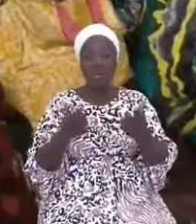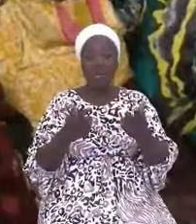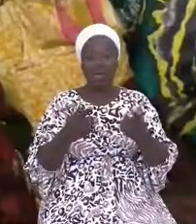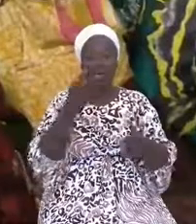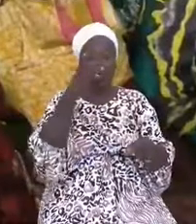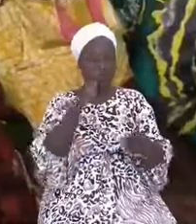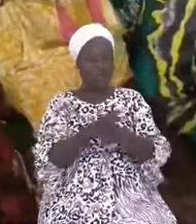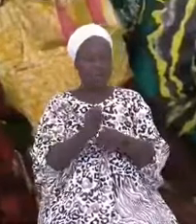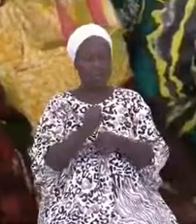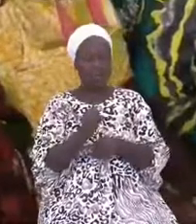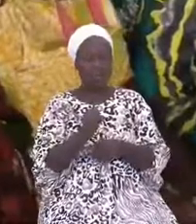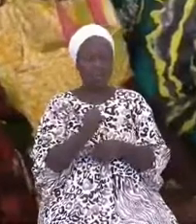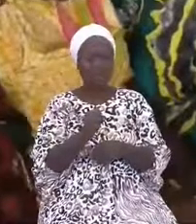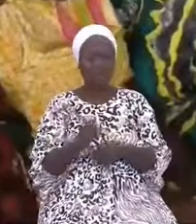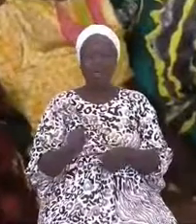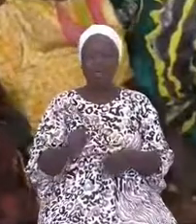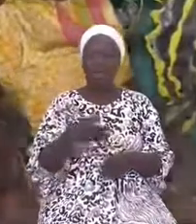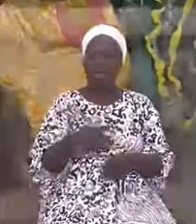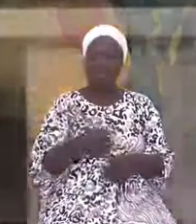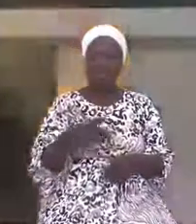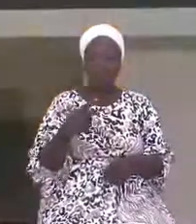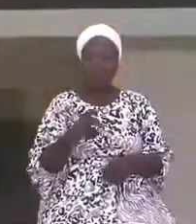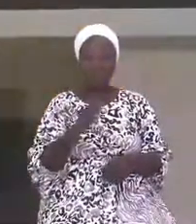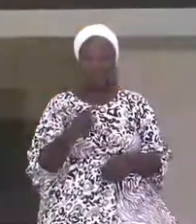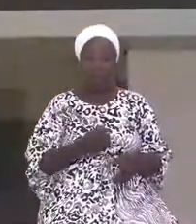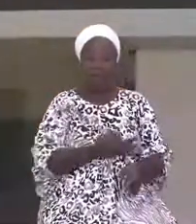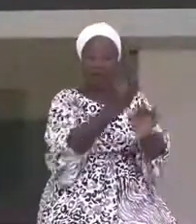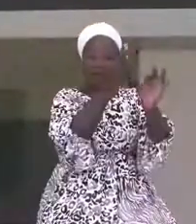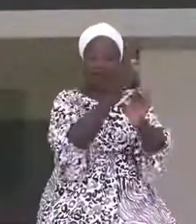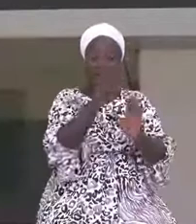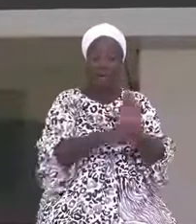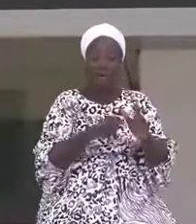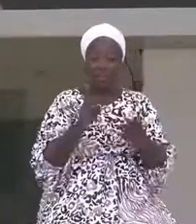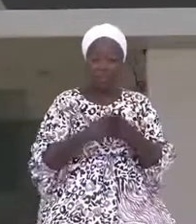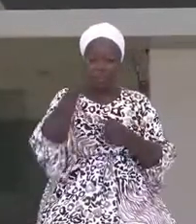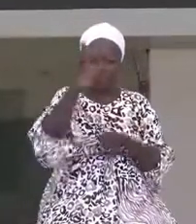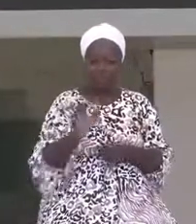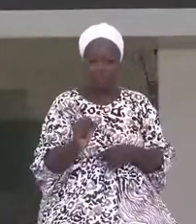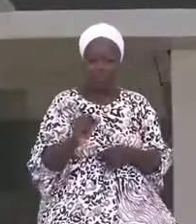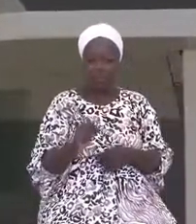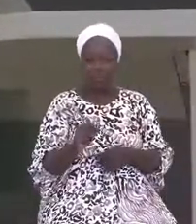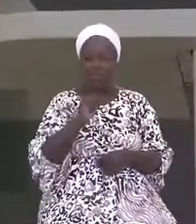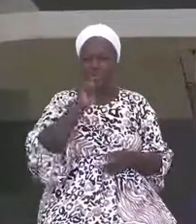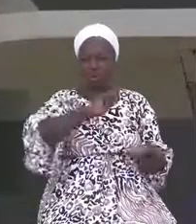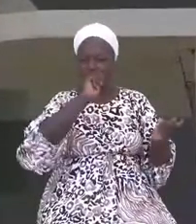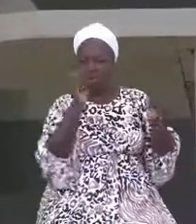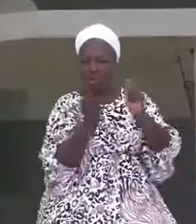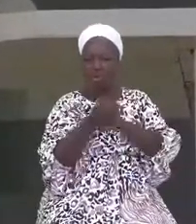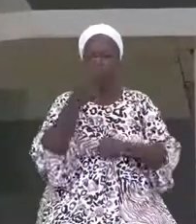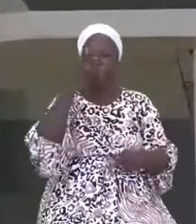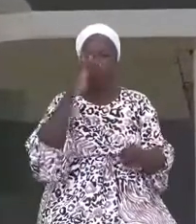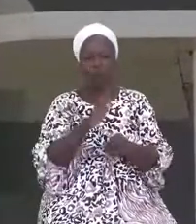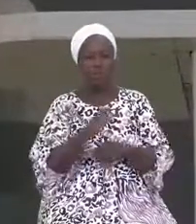les promesses immuable je veux que tu regardes en toi considère les promesses de Dieu en Genèse